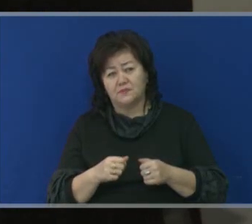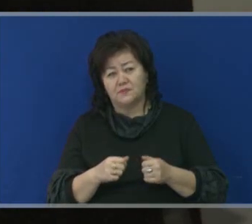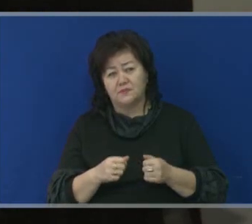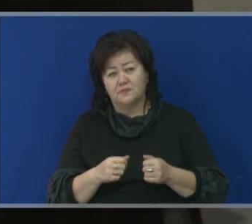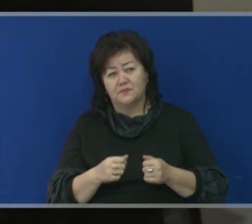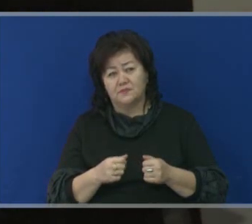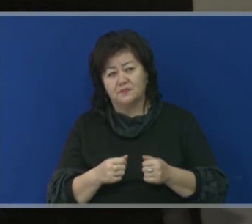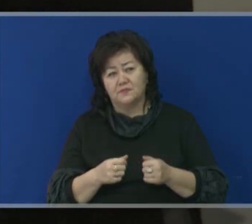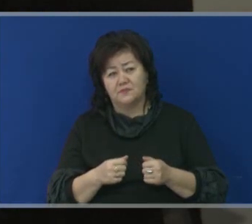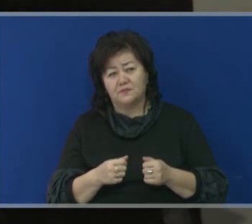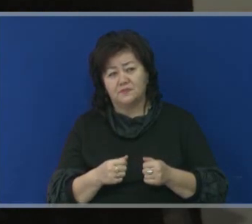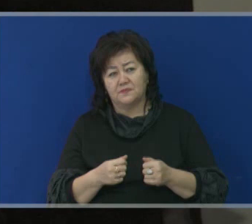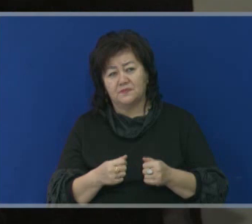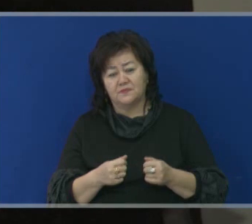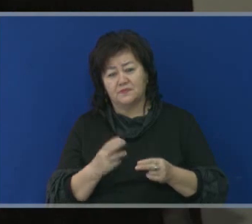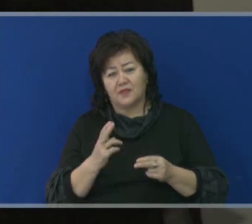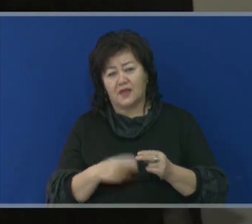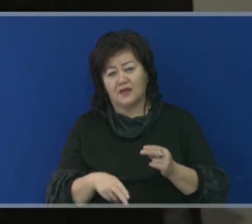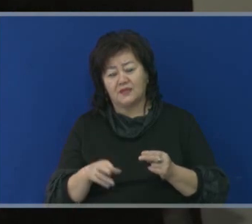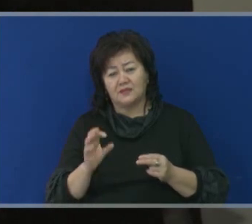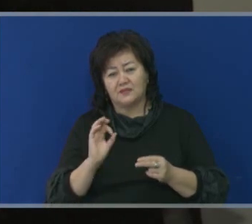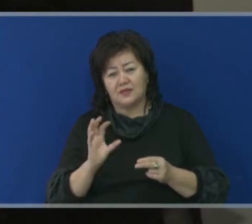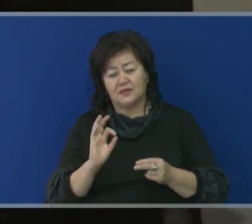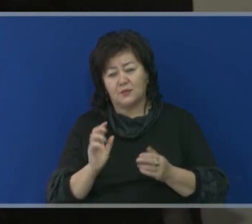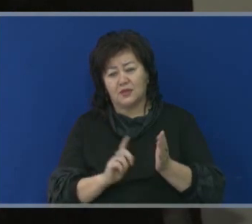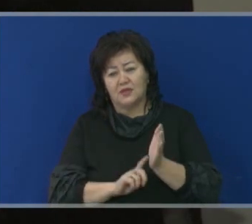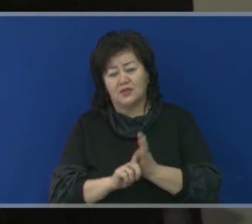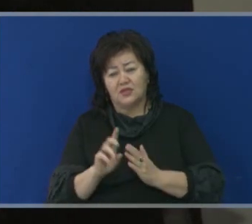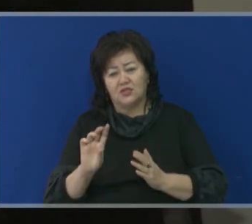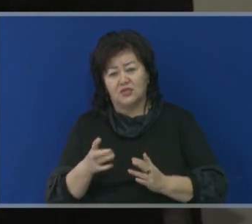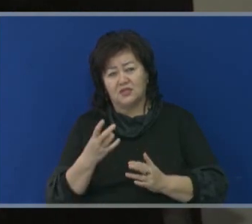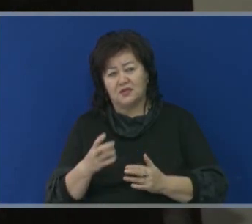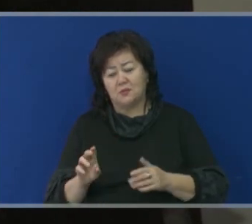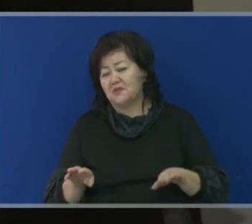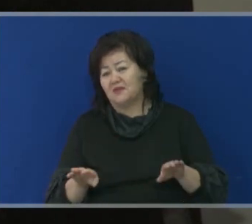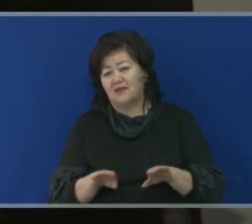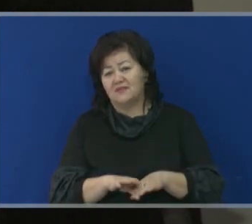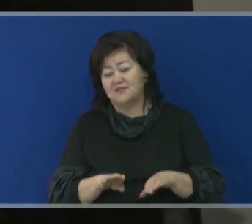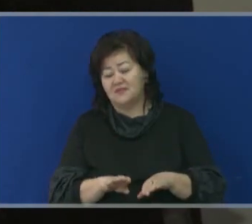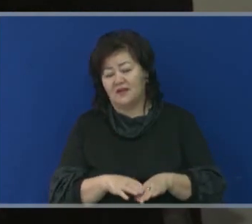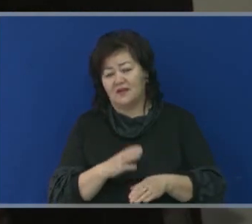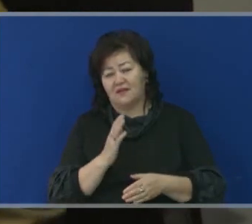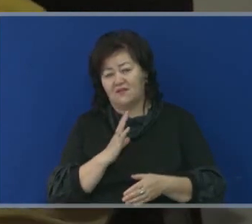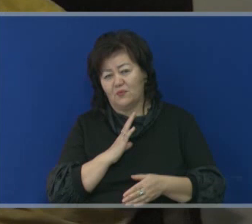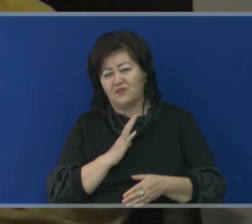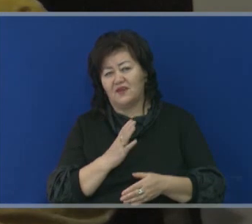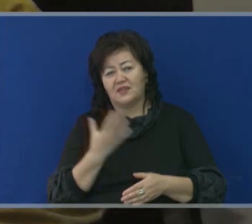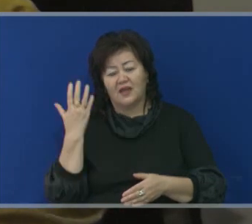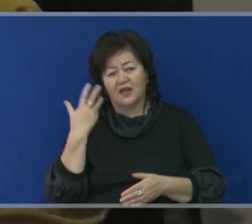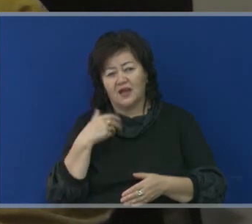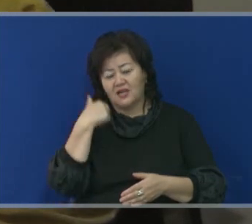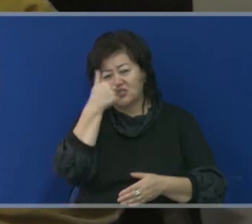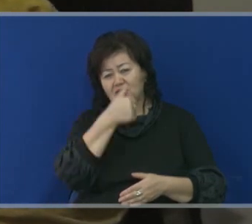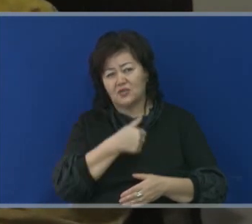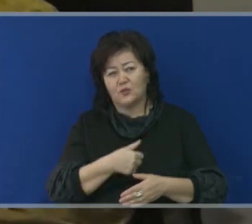да. Как бы конец октября, начало ноября, всегда так ажиотаж. Работает как